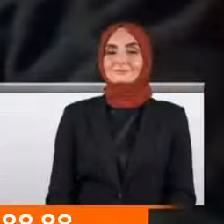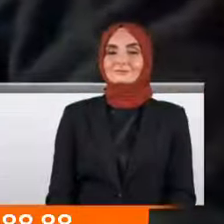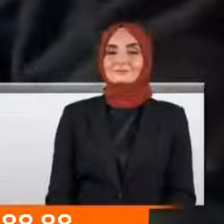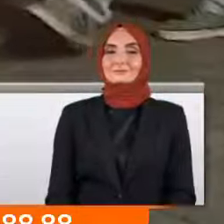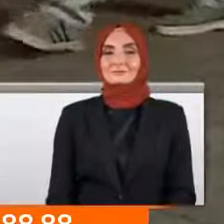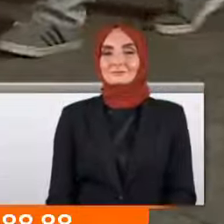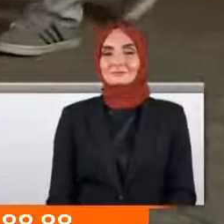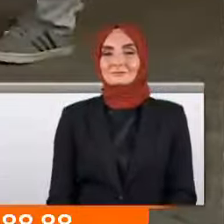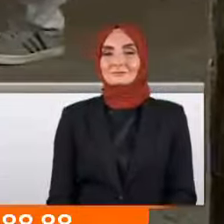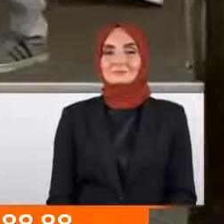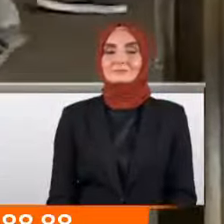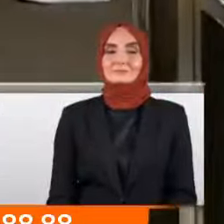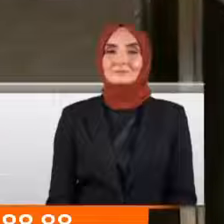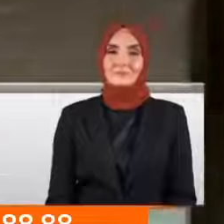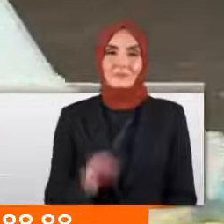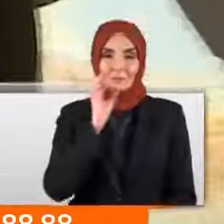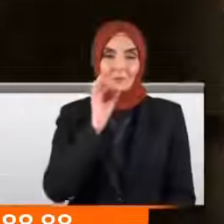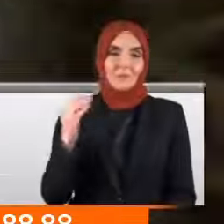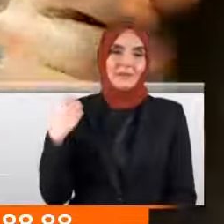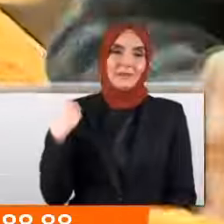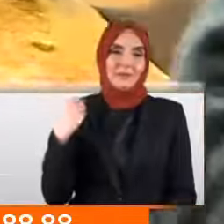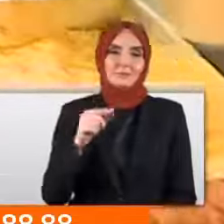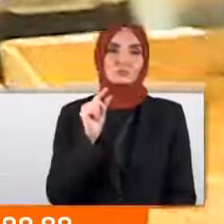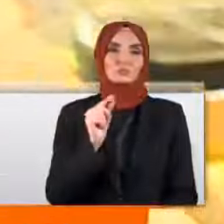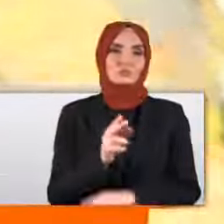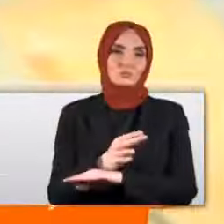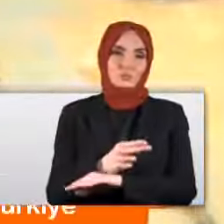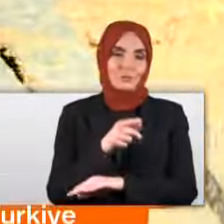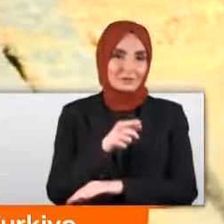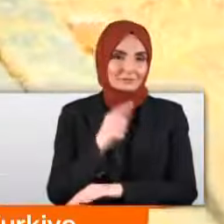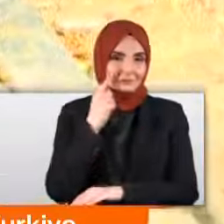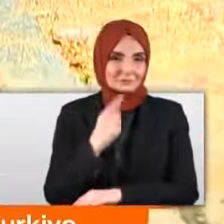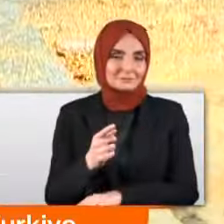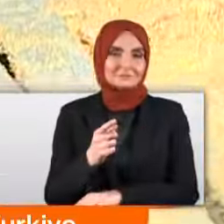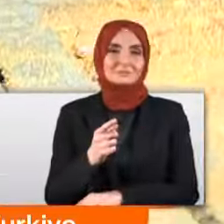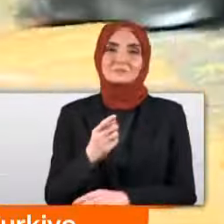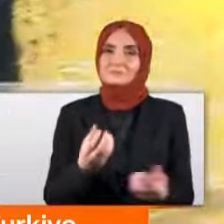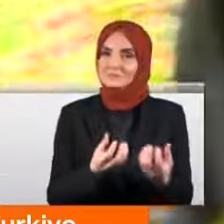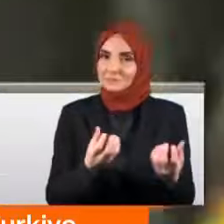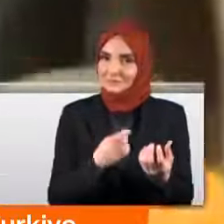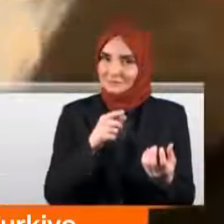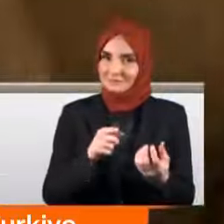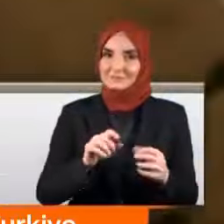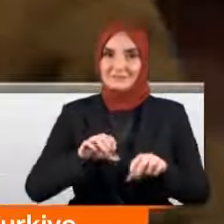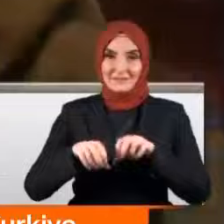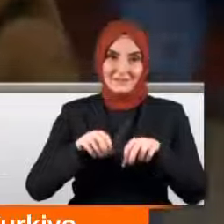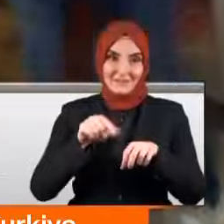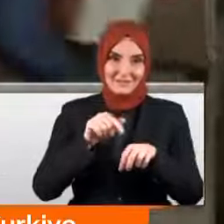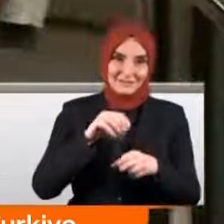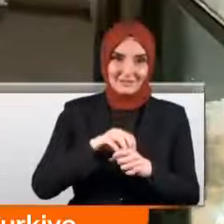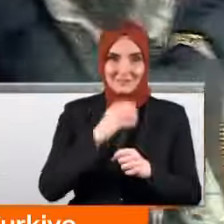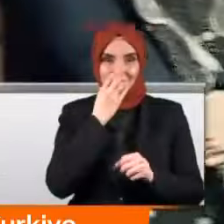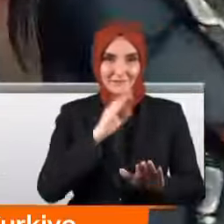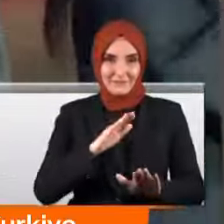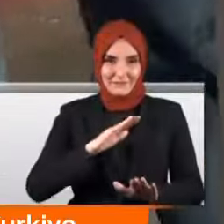Tavsiye ediyorum, güzel. İşte mis gibi taptaze uskumrular pişirildi. Onlar lavaşa sarılmayı beklerken bizim uskumrumuz lavaşa